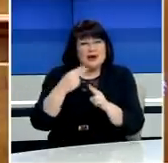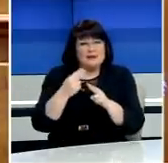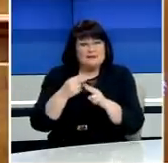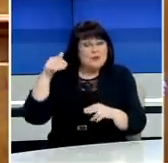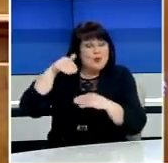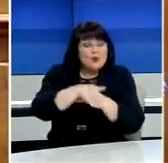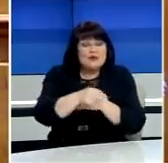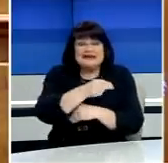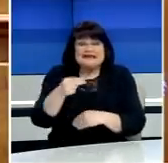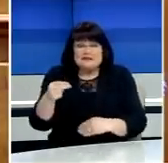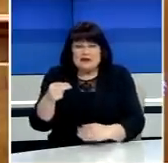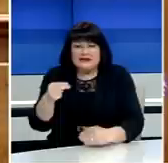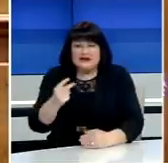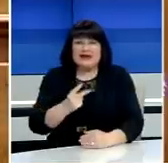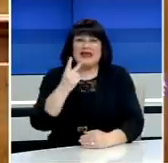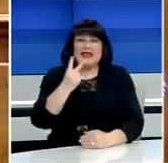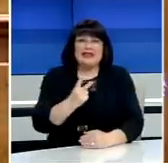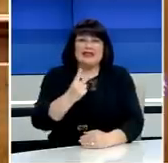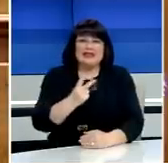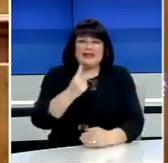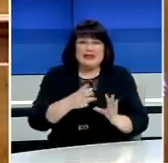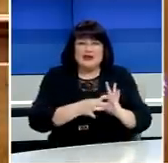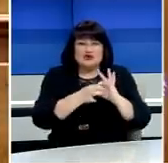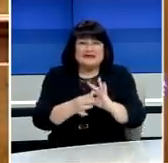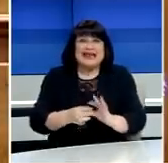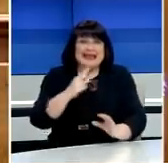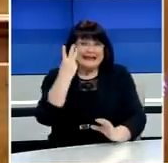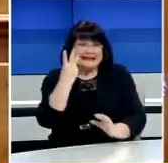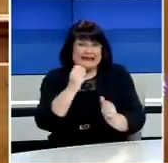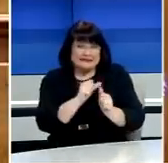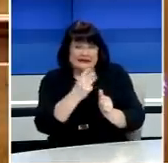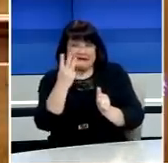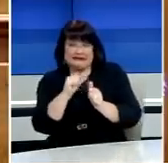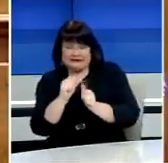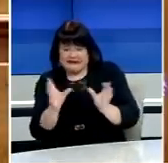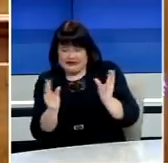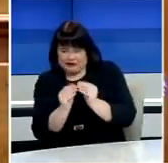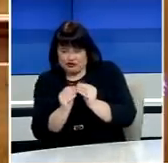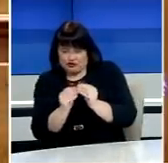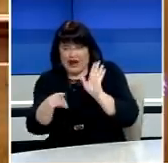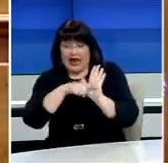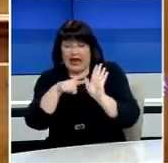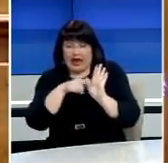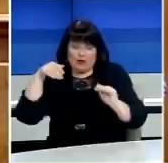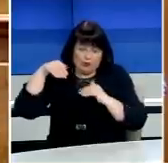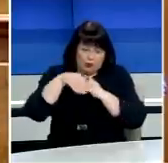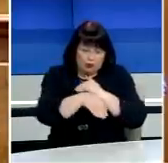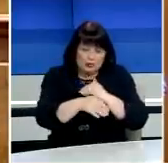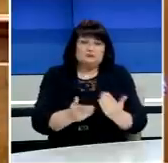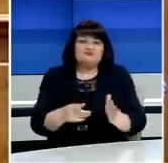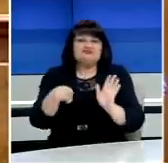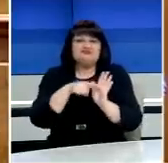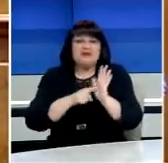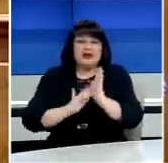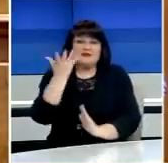ύφεση όταν είναι για δύο συνεχόμενα τρίμηνα σε αρνητικούς ρυθμούς ανάπτυξης. Εσείς κάνετε εδώ μια προσπάθεια, είναι συνηθισμένη βέβαια